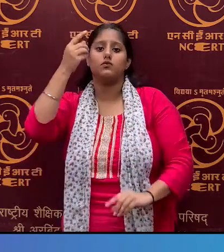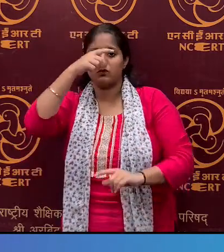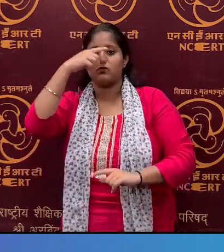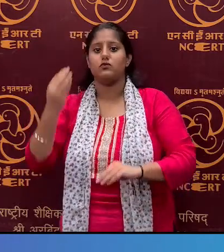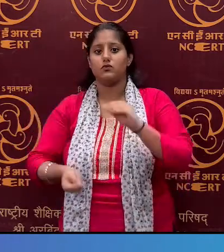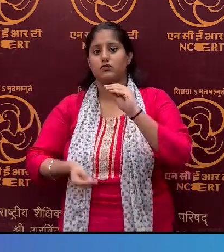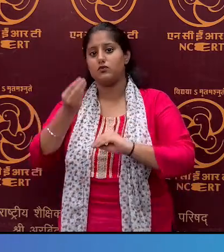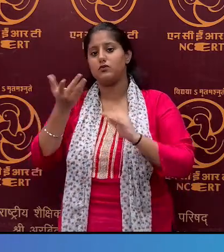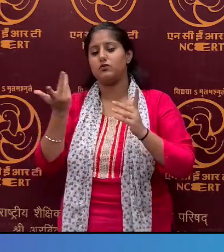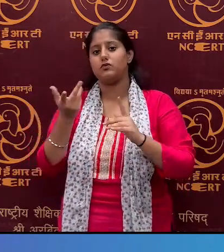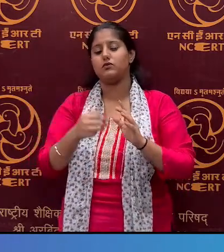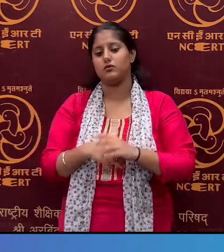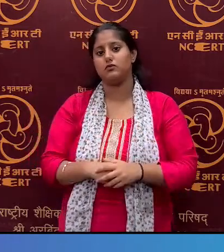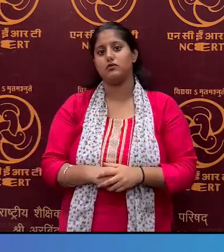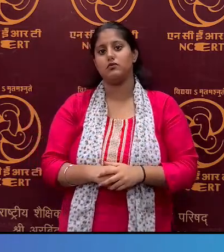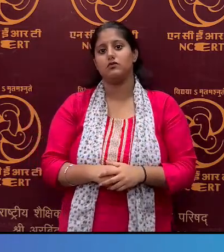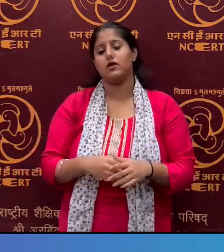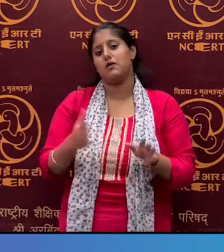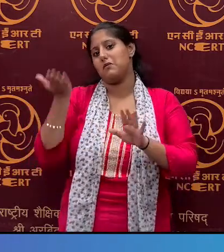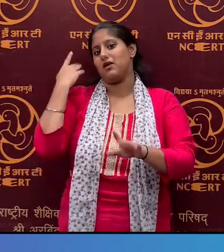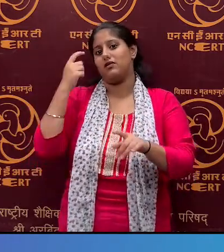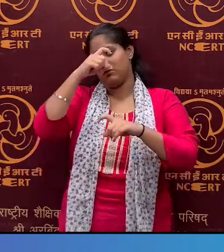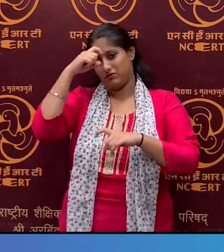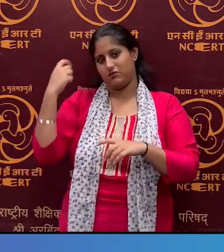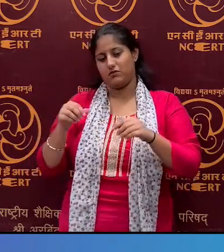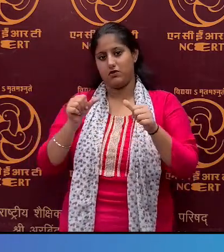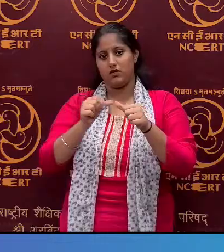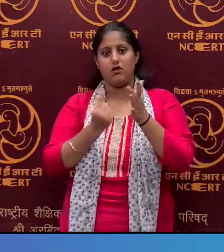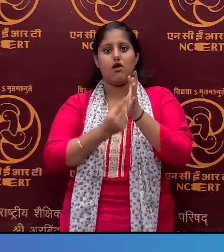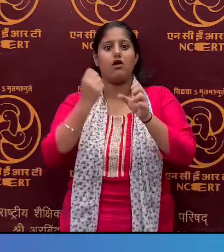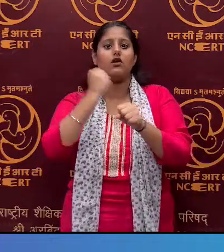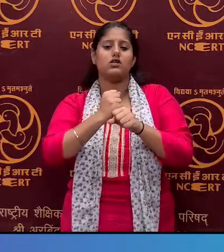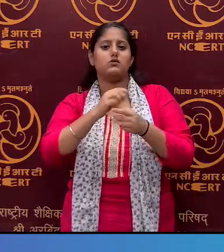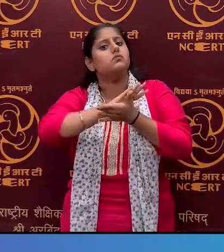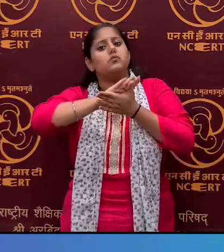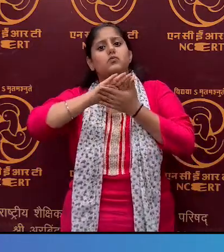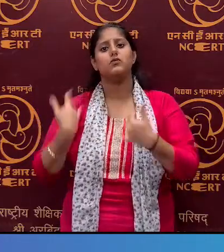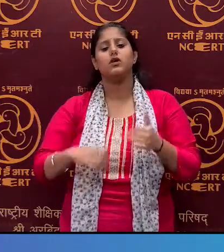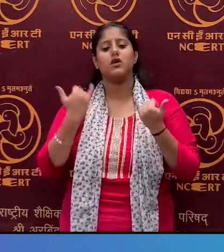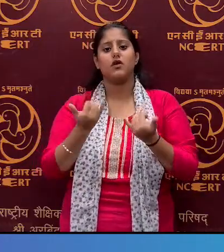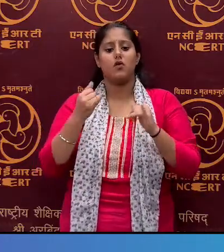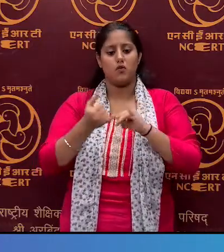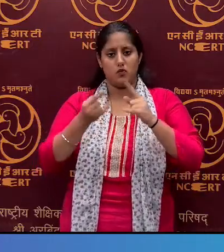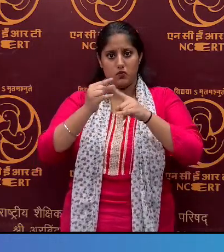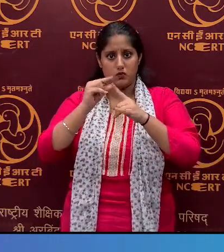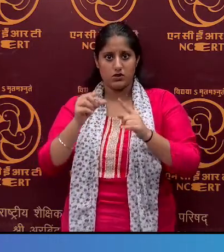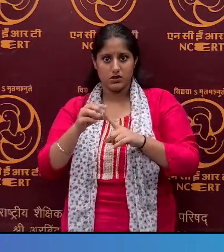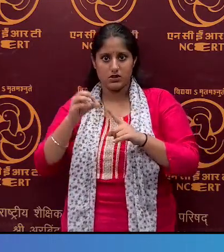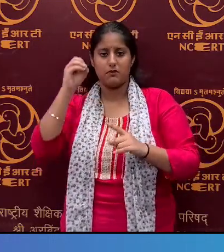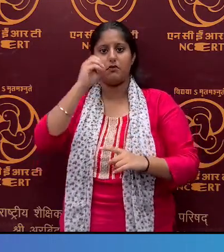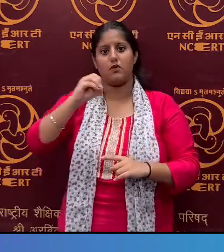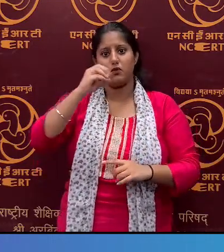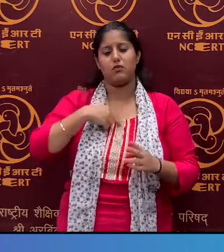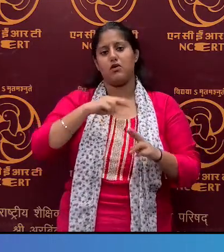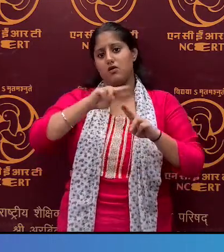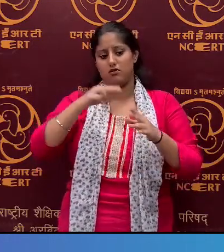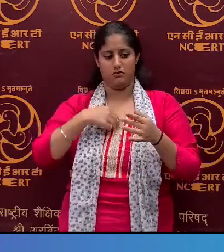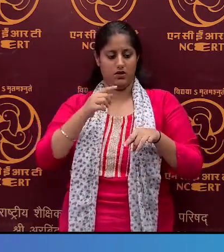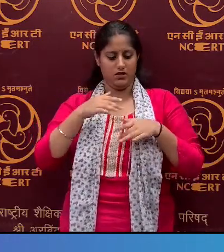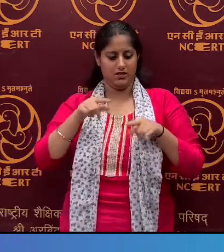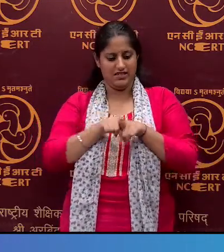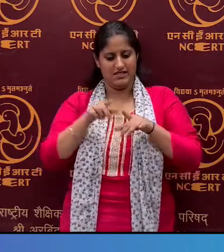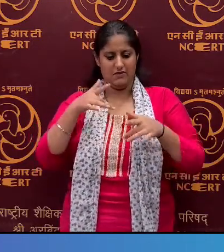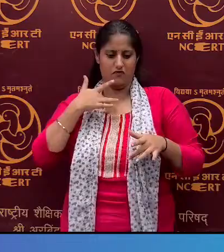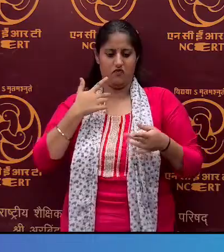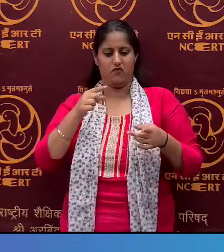रहा है, राइट? पहले गर्मियाँ जो थी वो अगस्त तक ख़त्म हो जाती थी, लेकिन अब सितंबर अक्टूबर तक हमें गर्मी का एहसास रहता है.